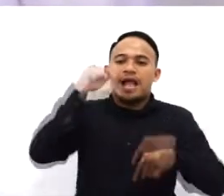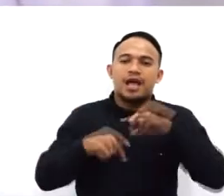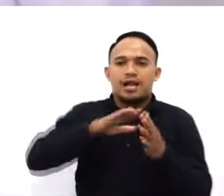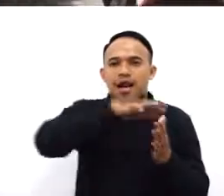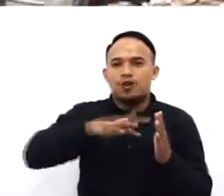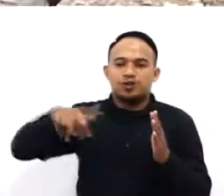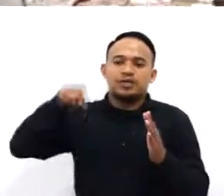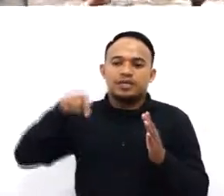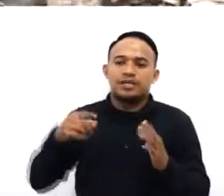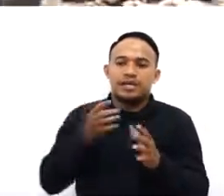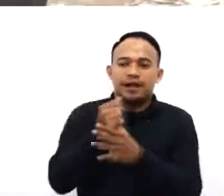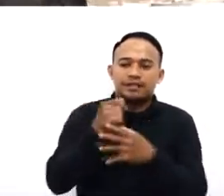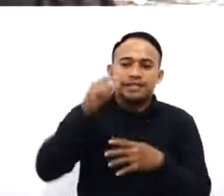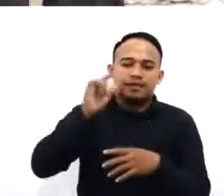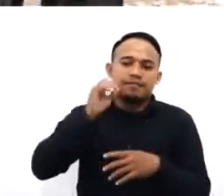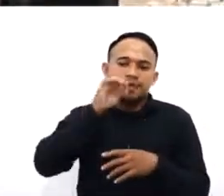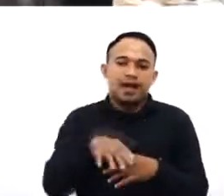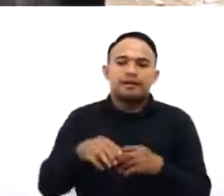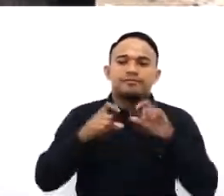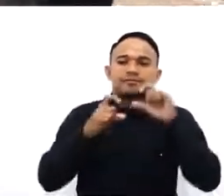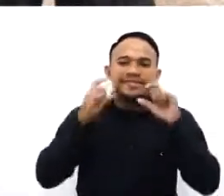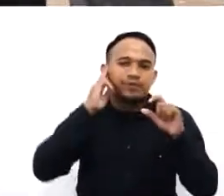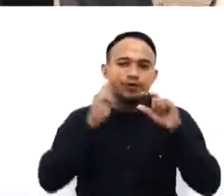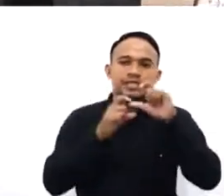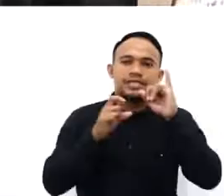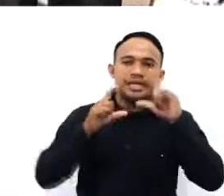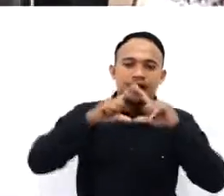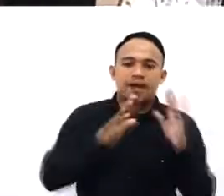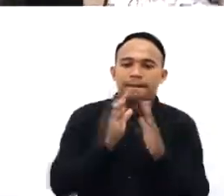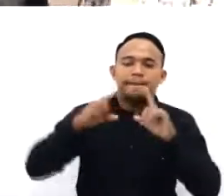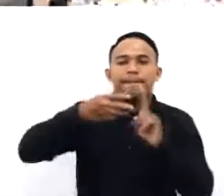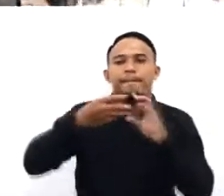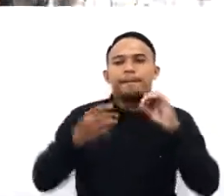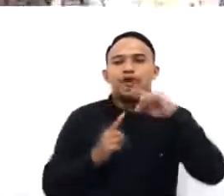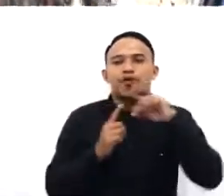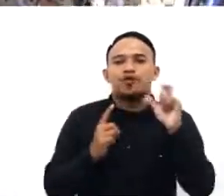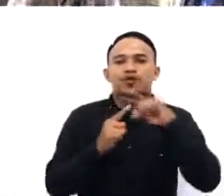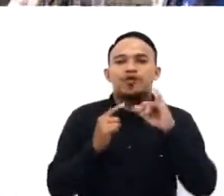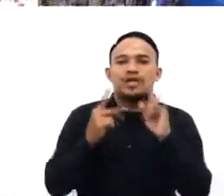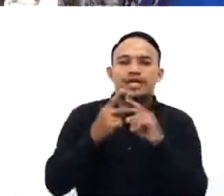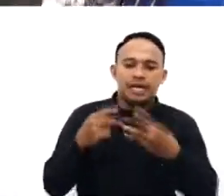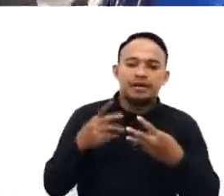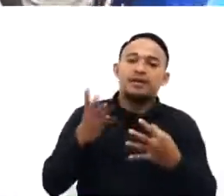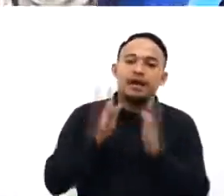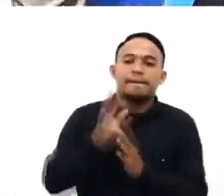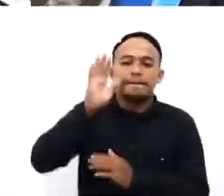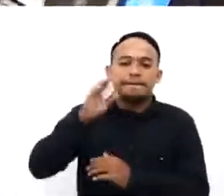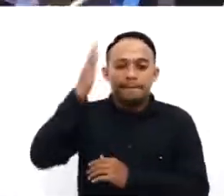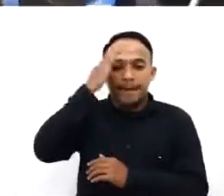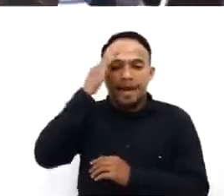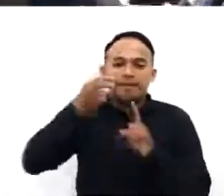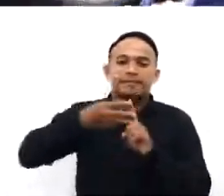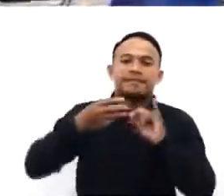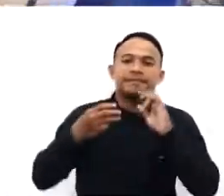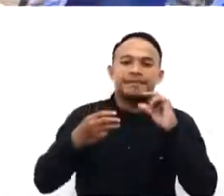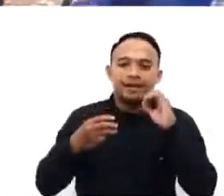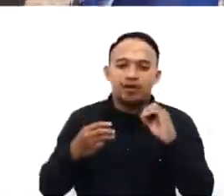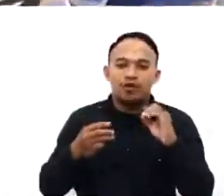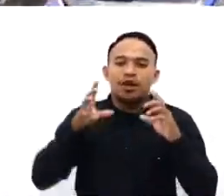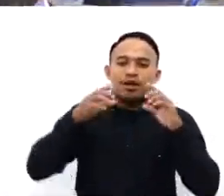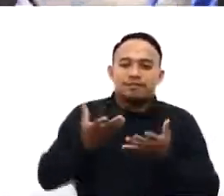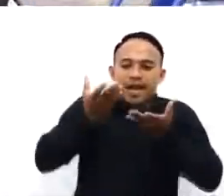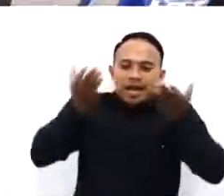90%. Pada kesempatan itu, Wagub Idris Rahim yang turut didampingi oleh Kepala Dinas Kelautan dan Perikanan